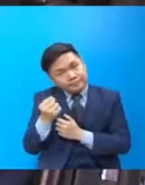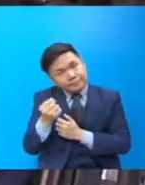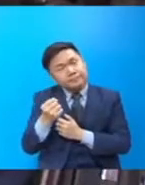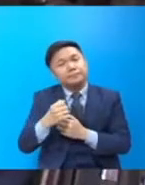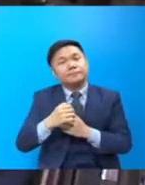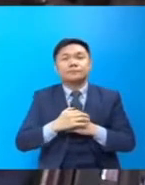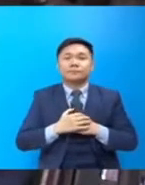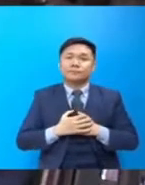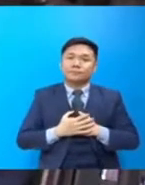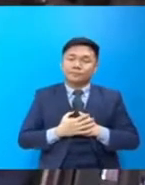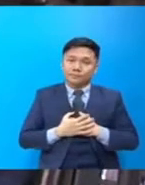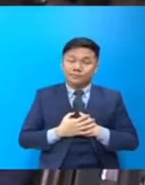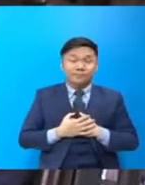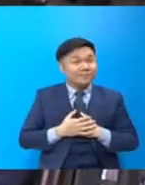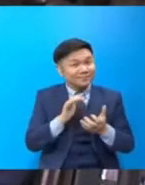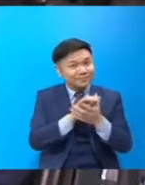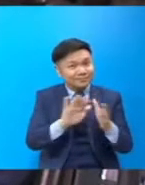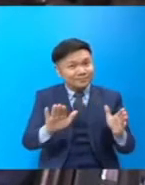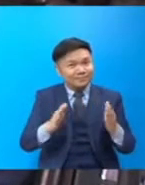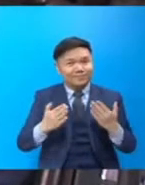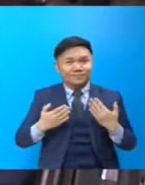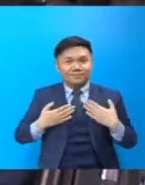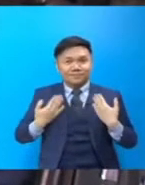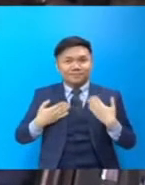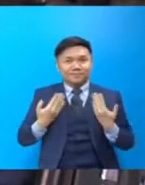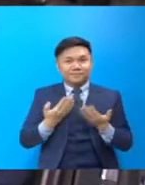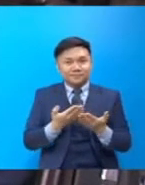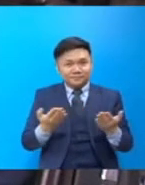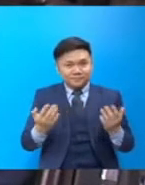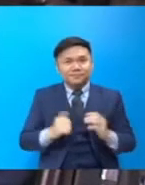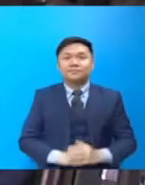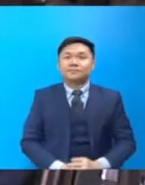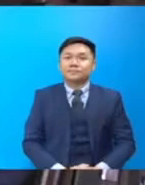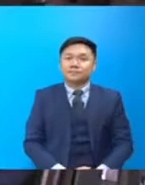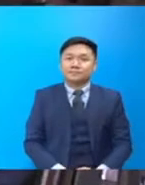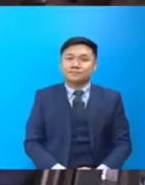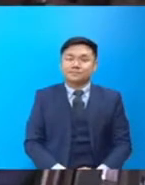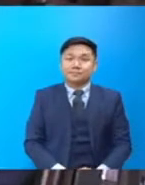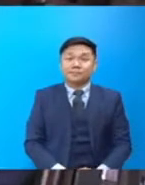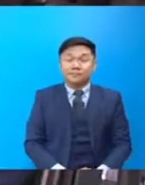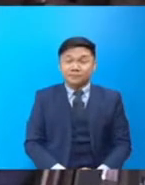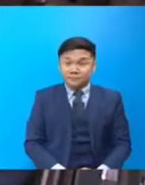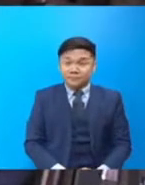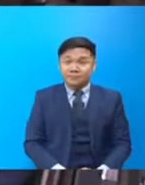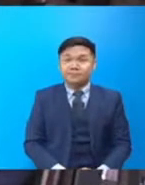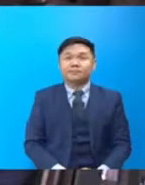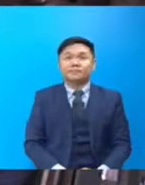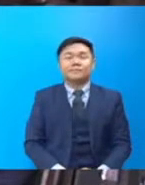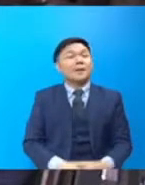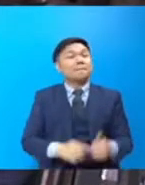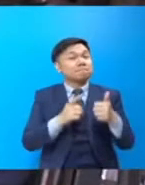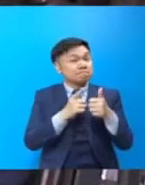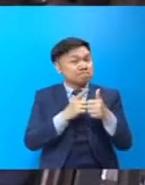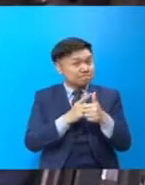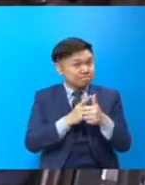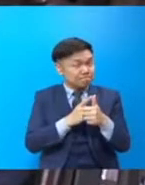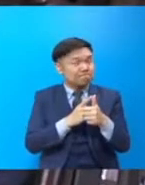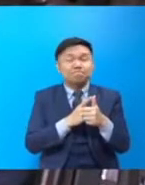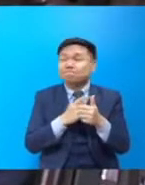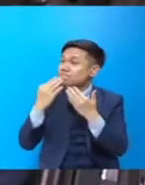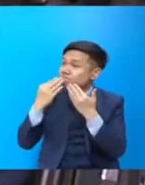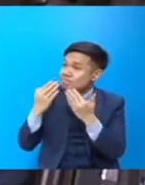warahmatullahi wabarakatuh dan salam sejahtera terlebih dahulu tim kasih Dimana Hatimu